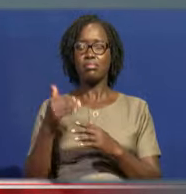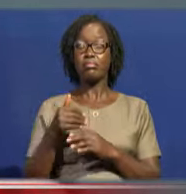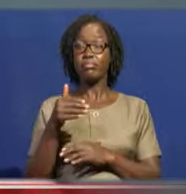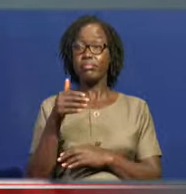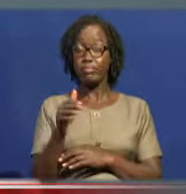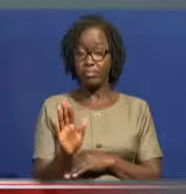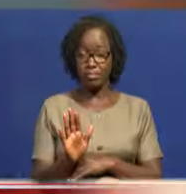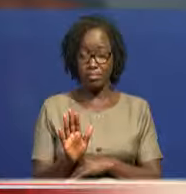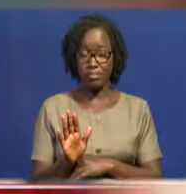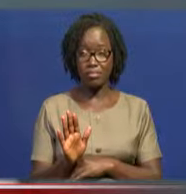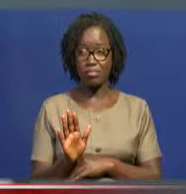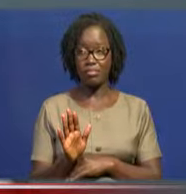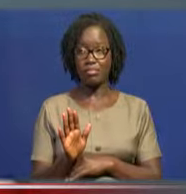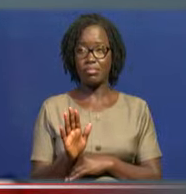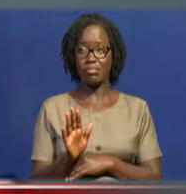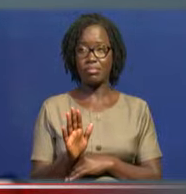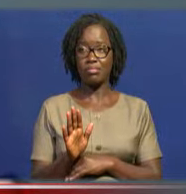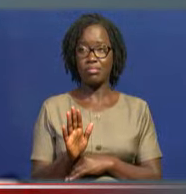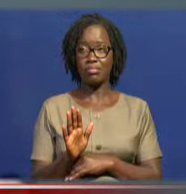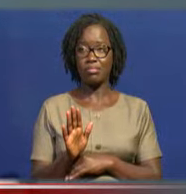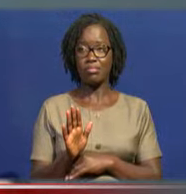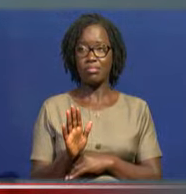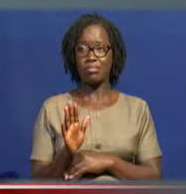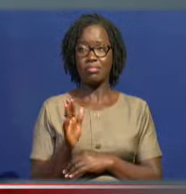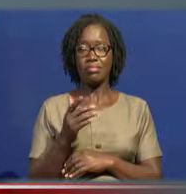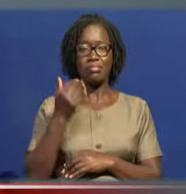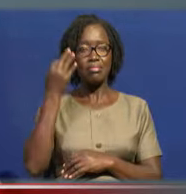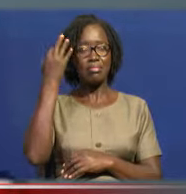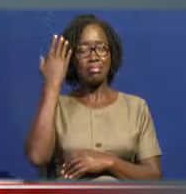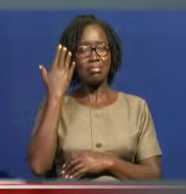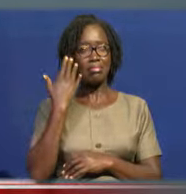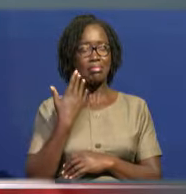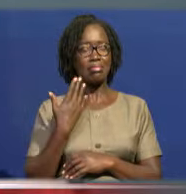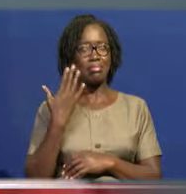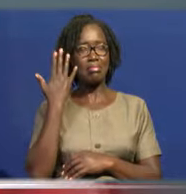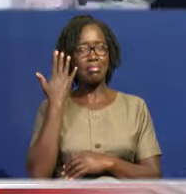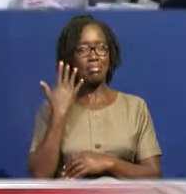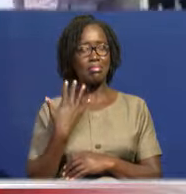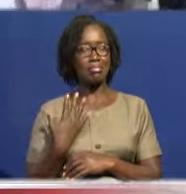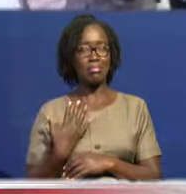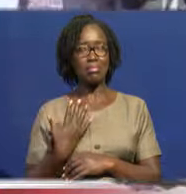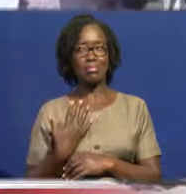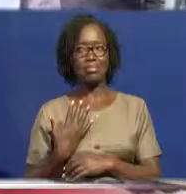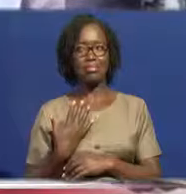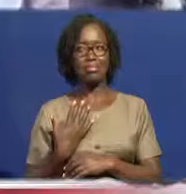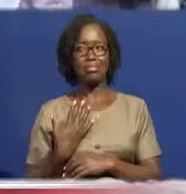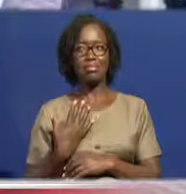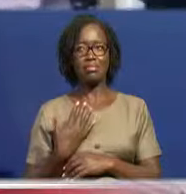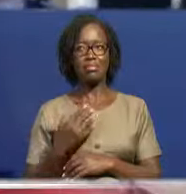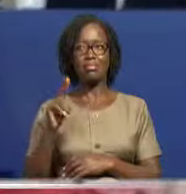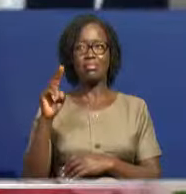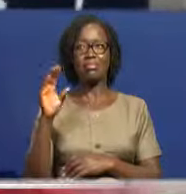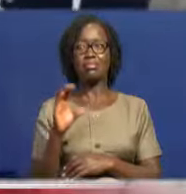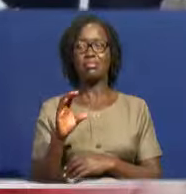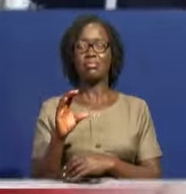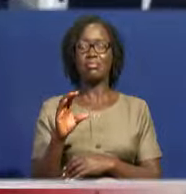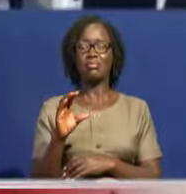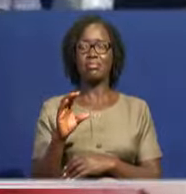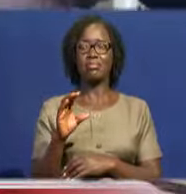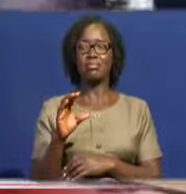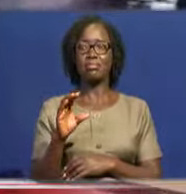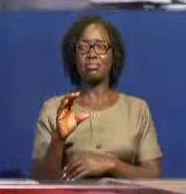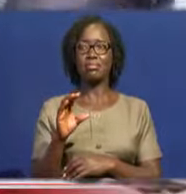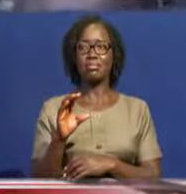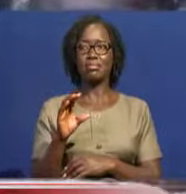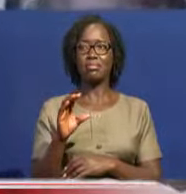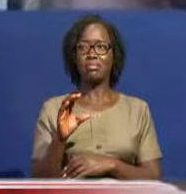nje nikibleed kwa uso yake. Naibu chancellor wa chuo kikuu cha Kenyatta Paul